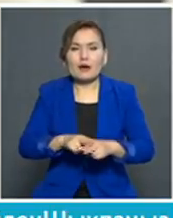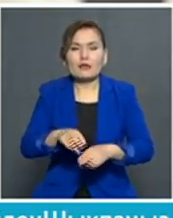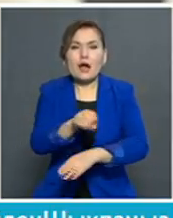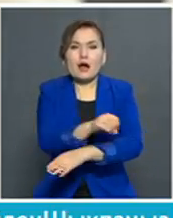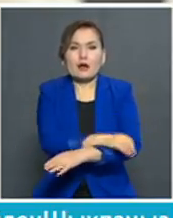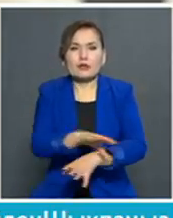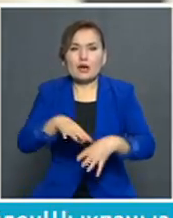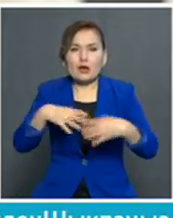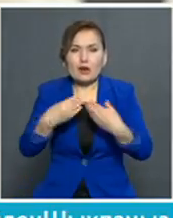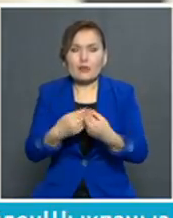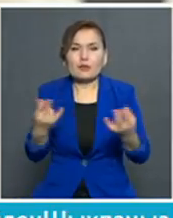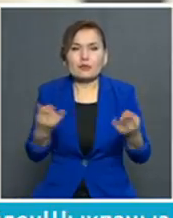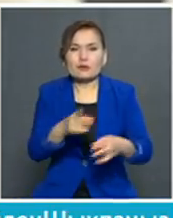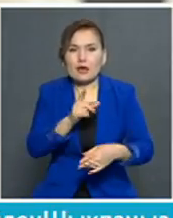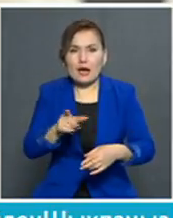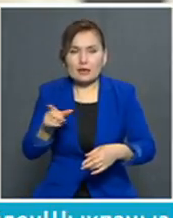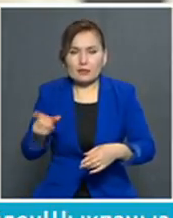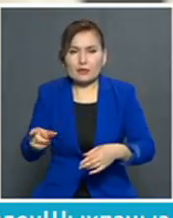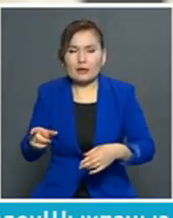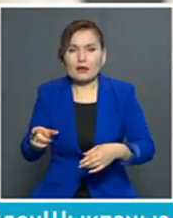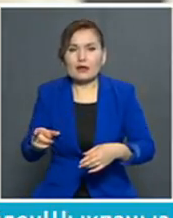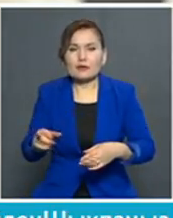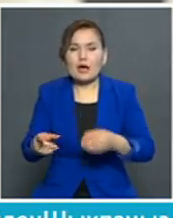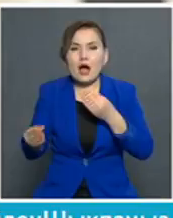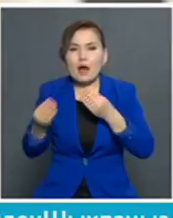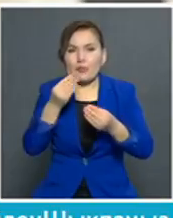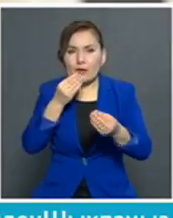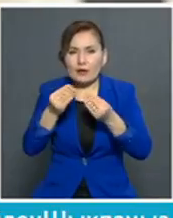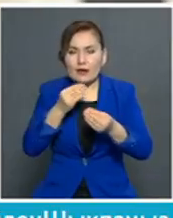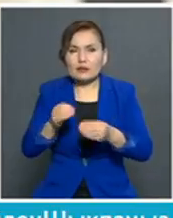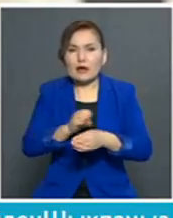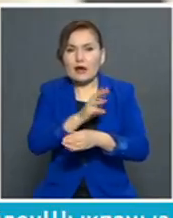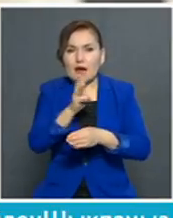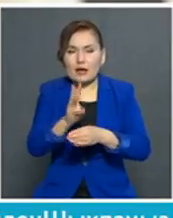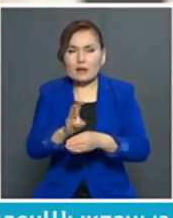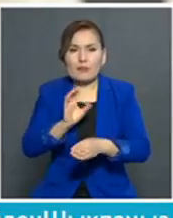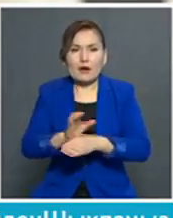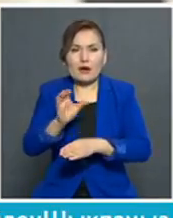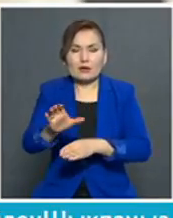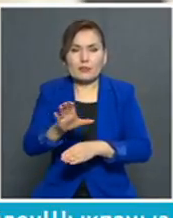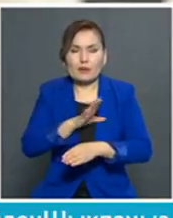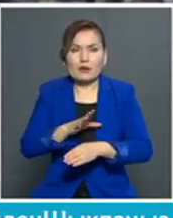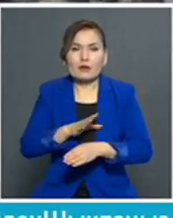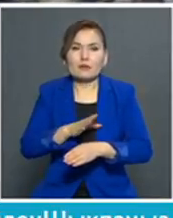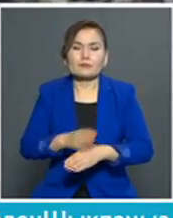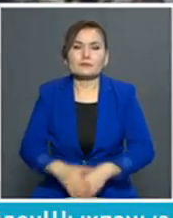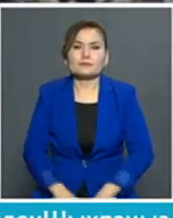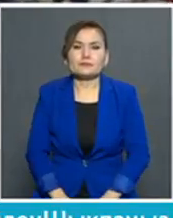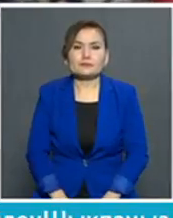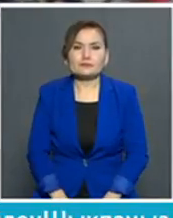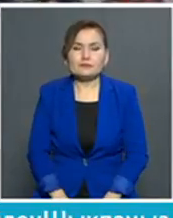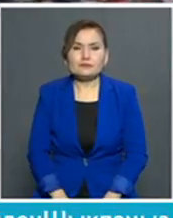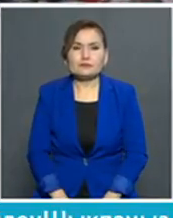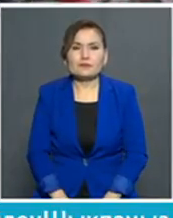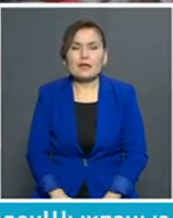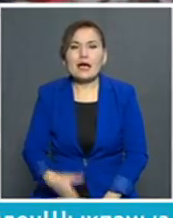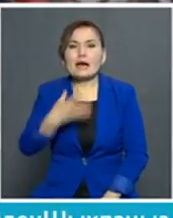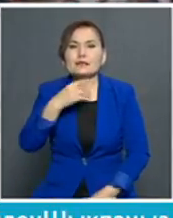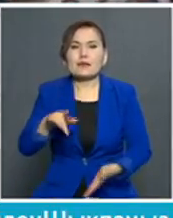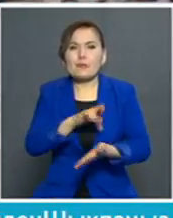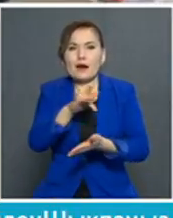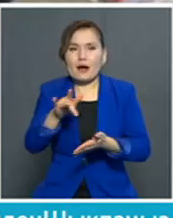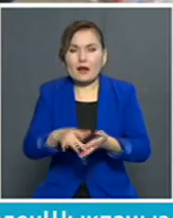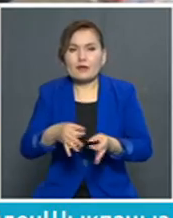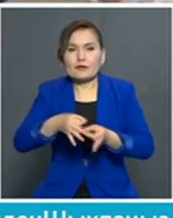нашар мұқтаж жандарға, аз қамтылған отбасыларға қол ұшын беріп отыр. Ал мынау Семейден 300